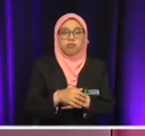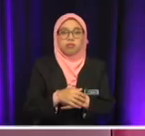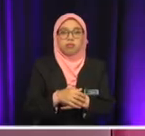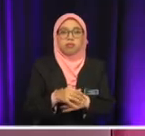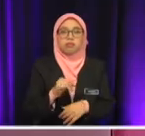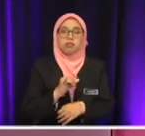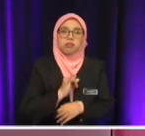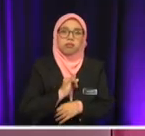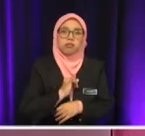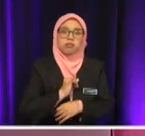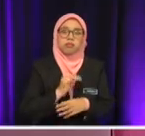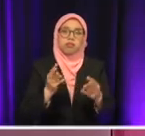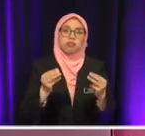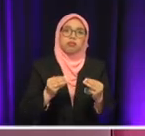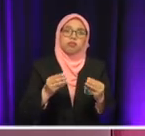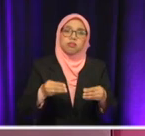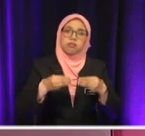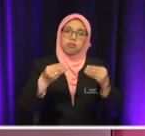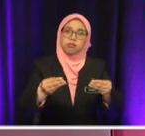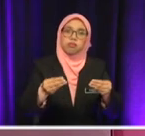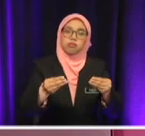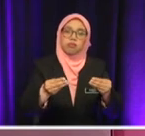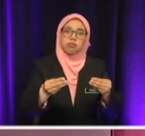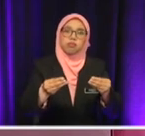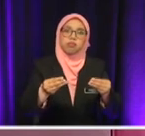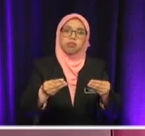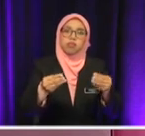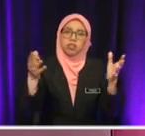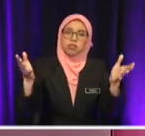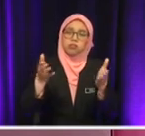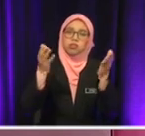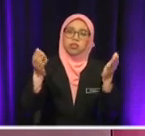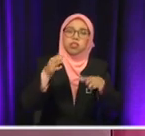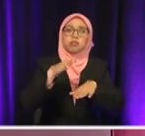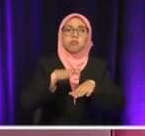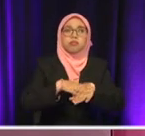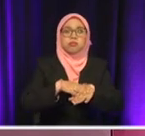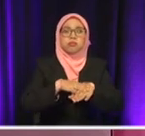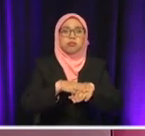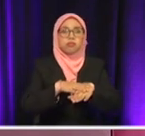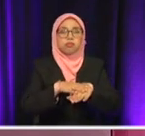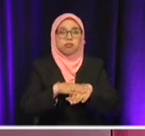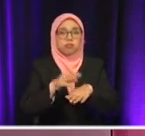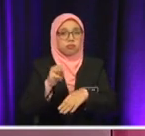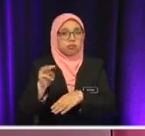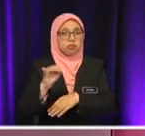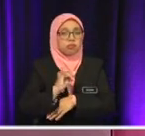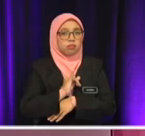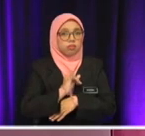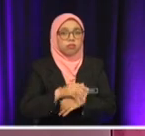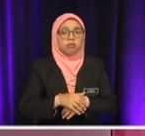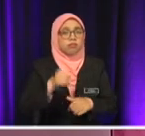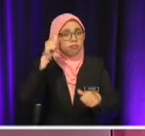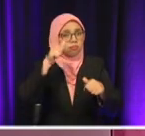nak bagi dorongan kepada anak-anak murid saya. Okey, anak-anak murid saya yang saya sayangi, okey,